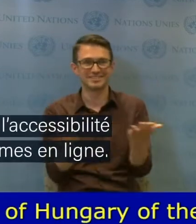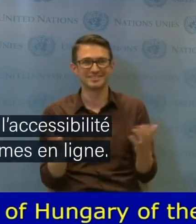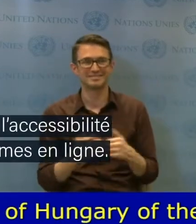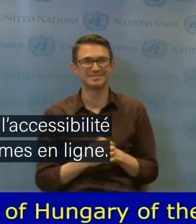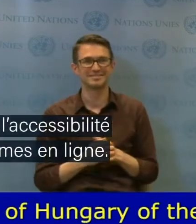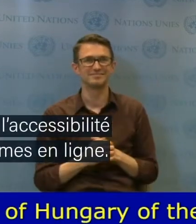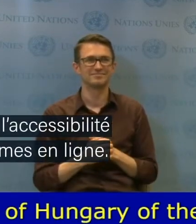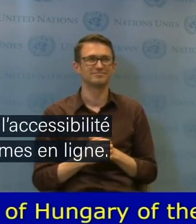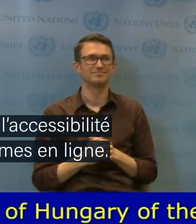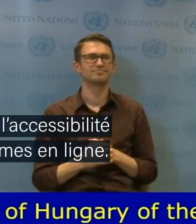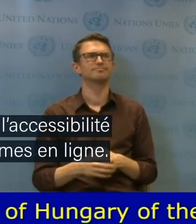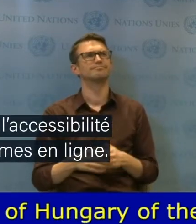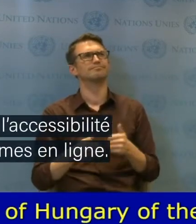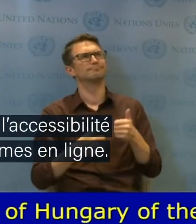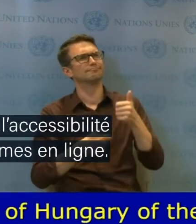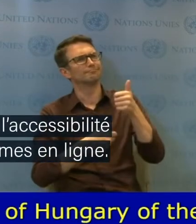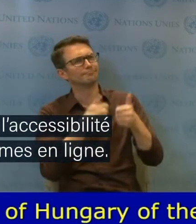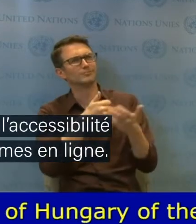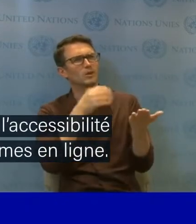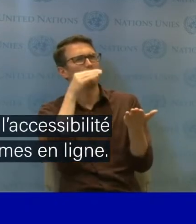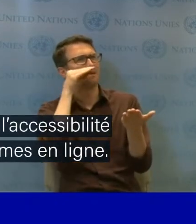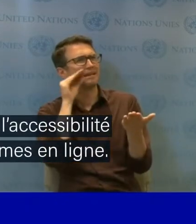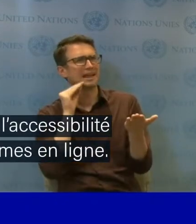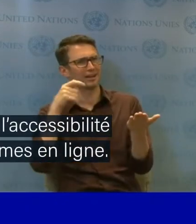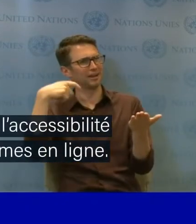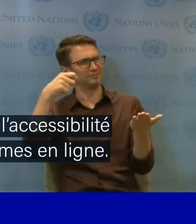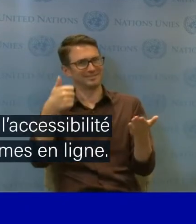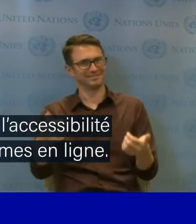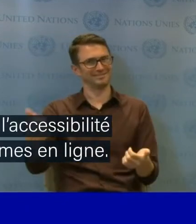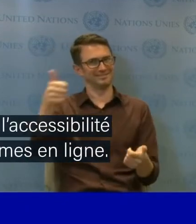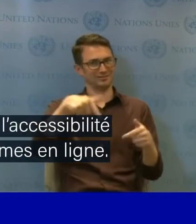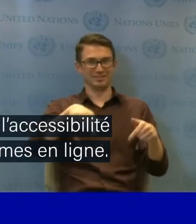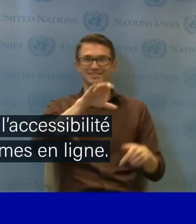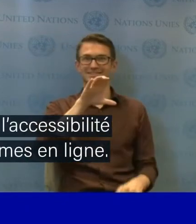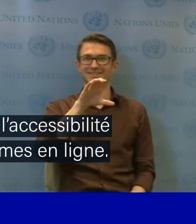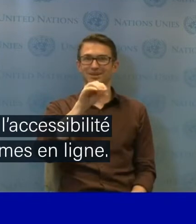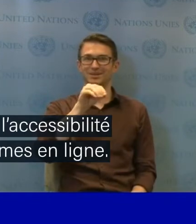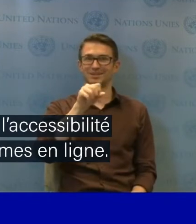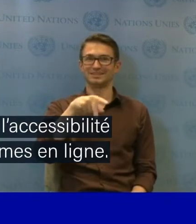Nous encourageons également l'accessibilité des fonctionnalités des plateformes en ligne